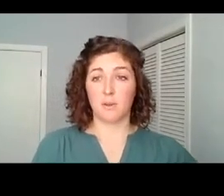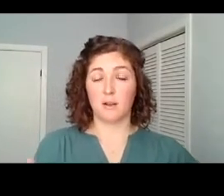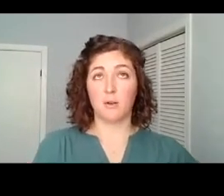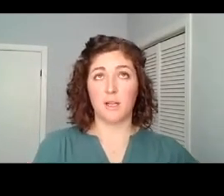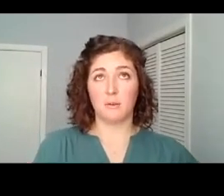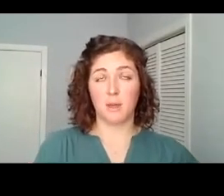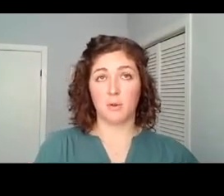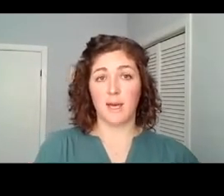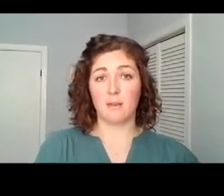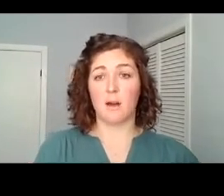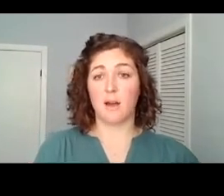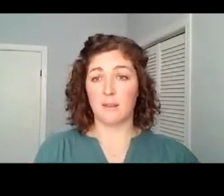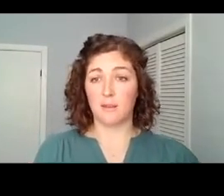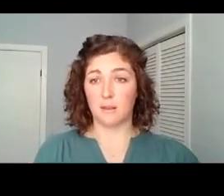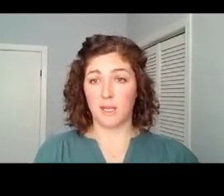type de vaccin.